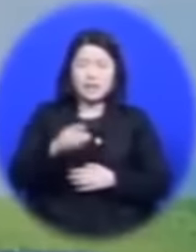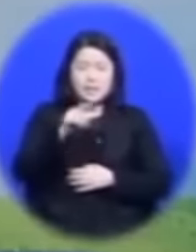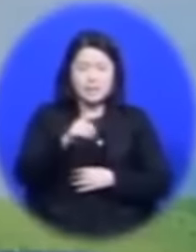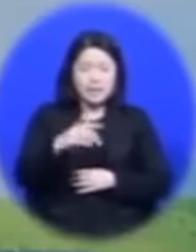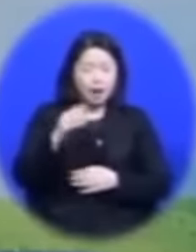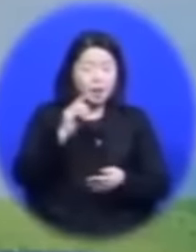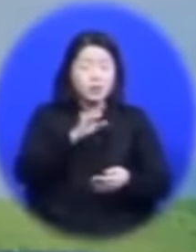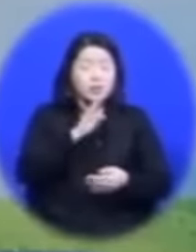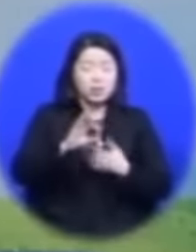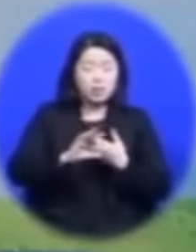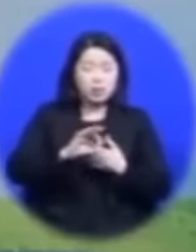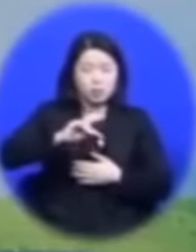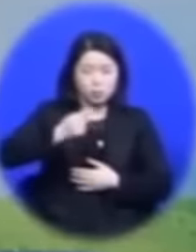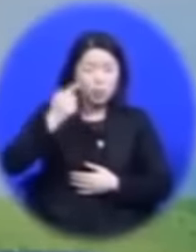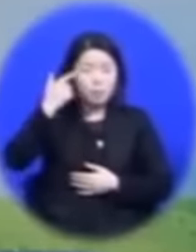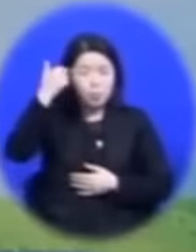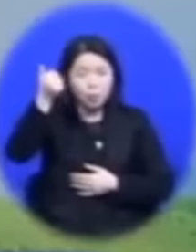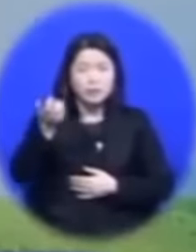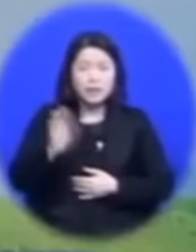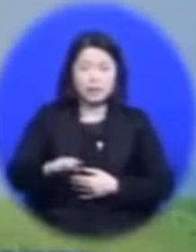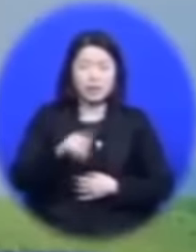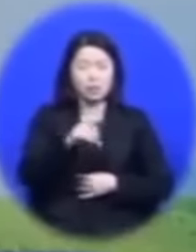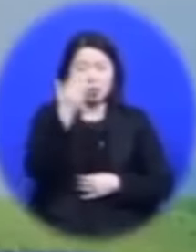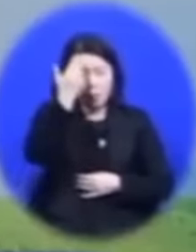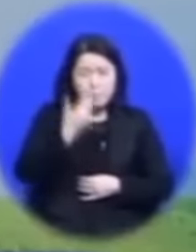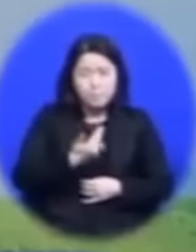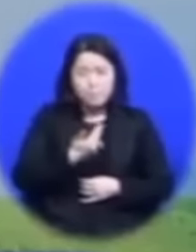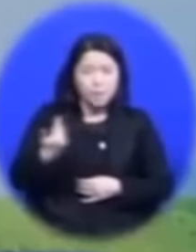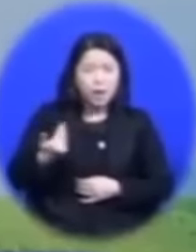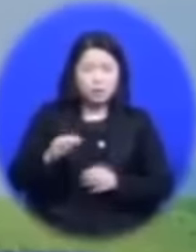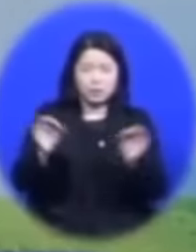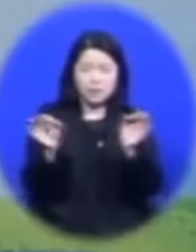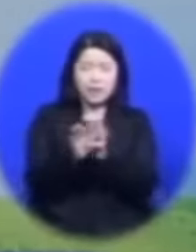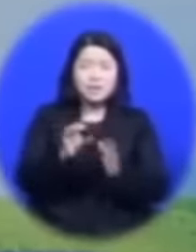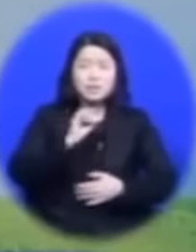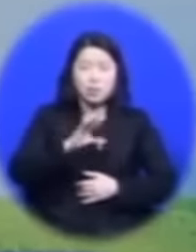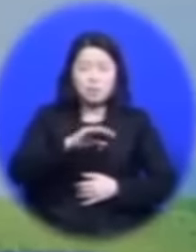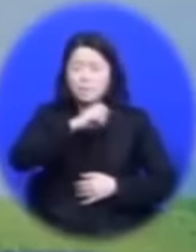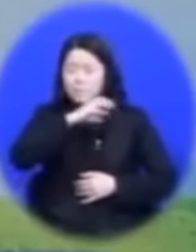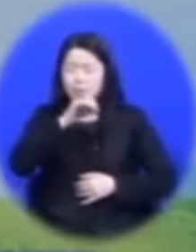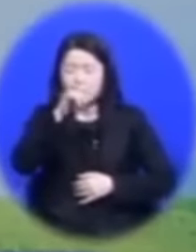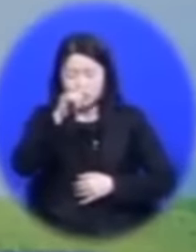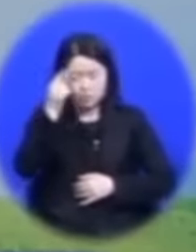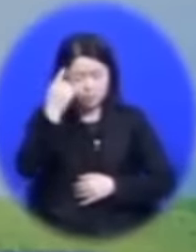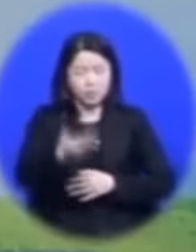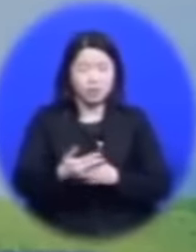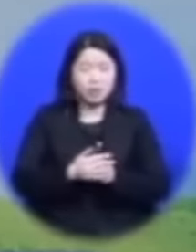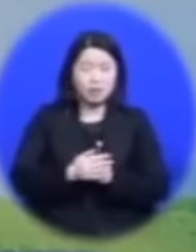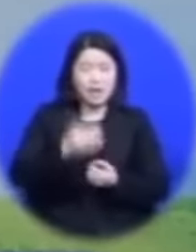명색이 목사인데 넌 어떻게 반쪽 없어진 것만 그렇게 불평하느냐?